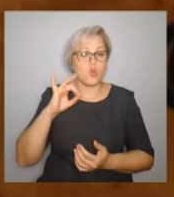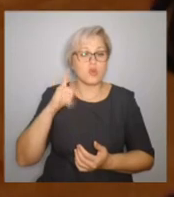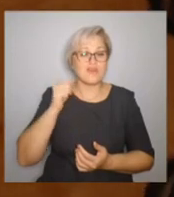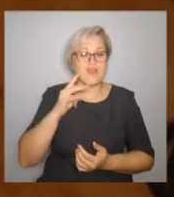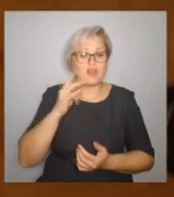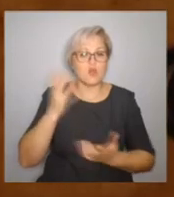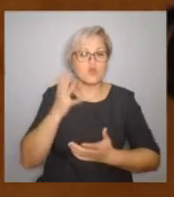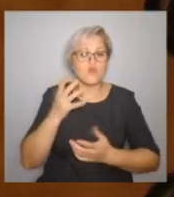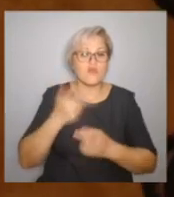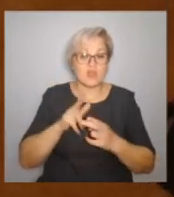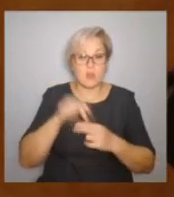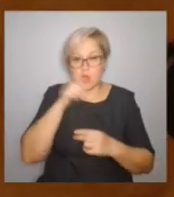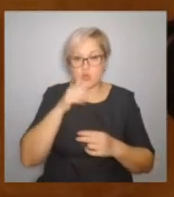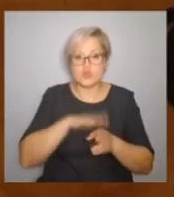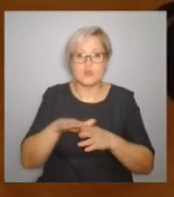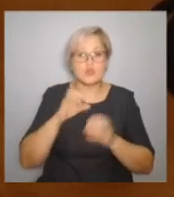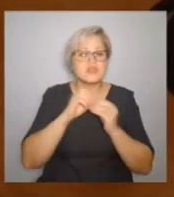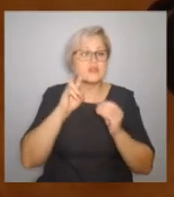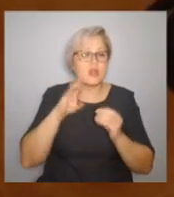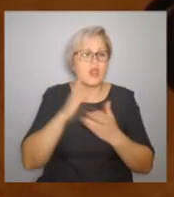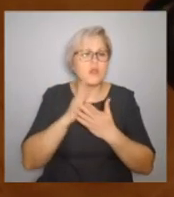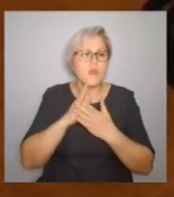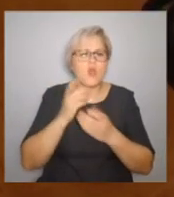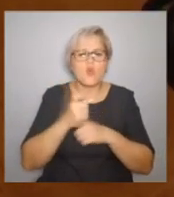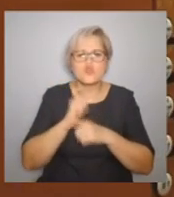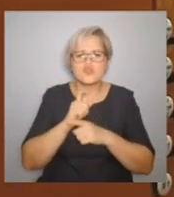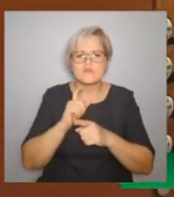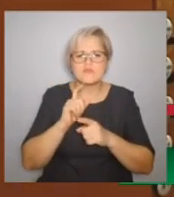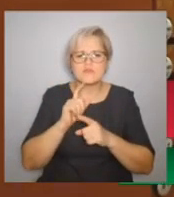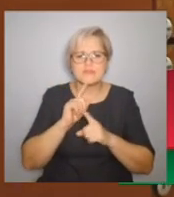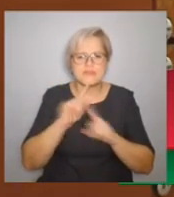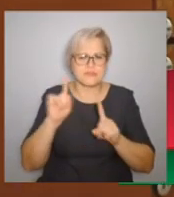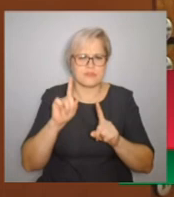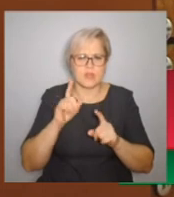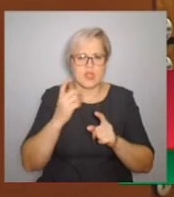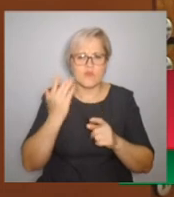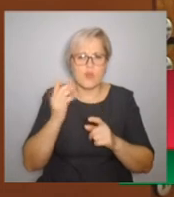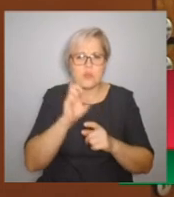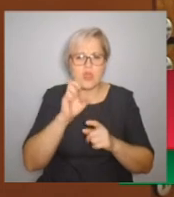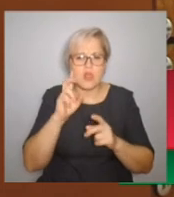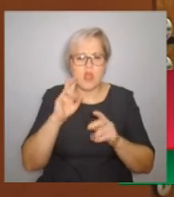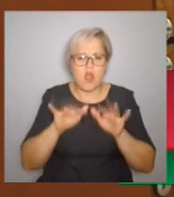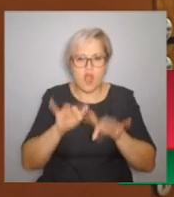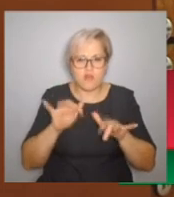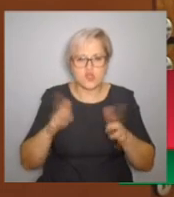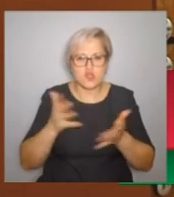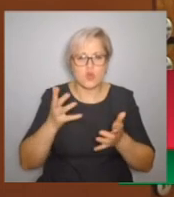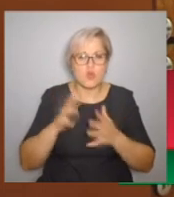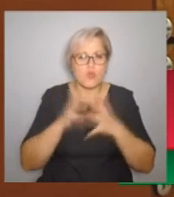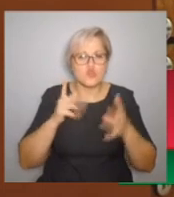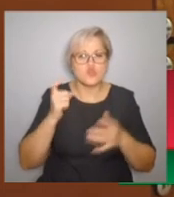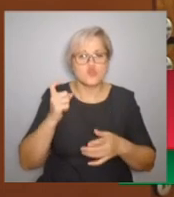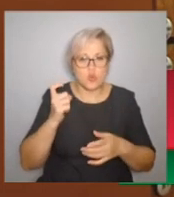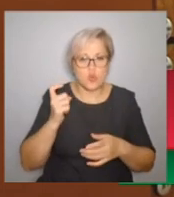Ган, которому уже 10 лет, исполнился в этом году, имеет очень индивидуальную особенность. Его белые клавиши,